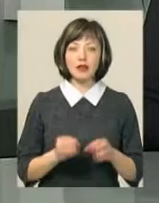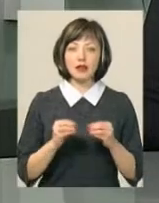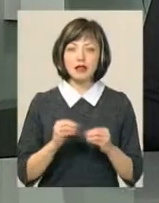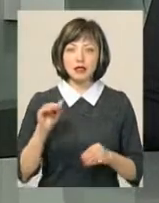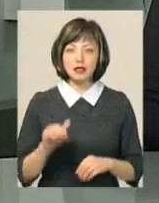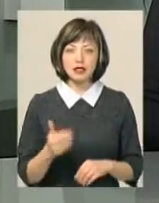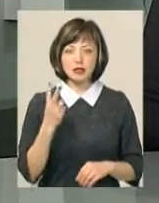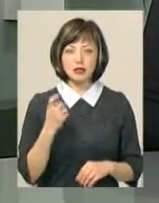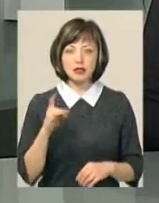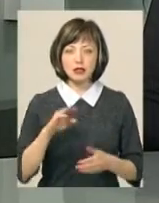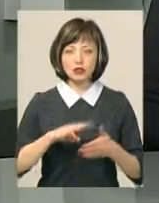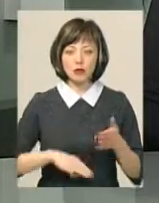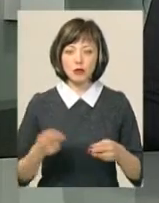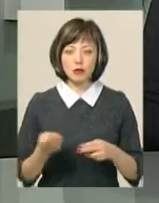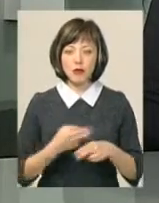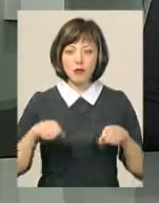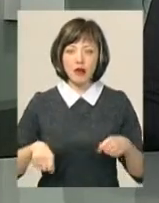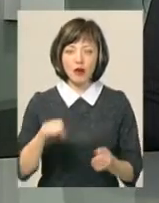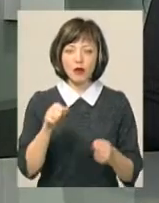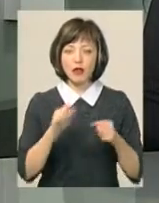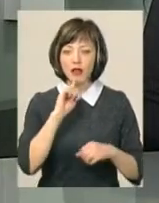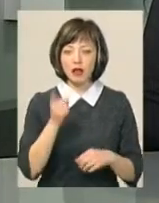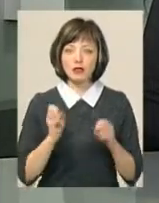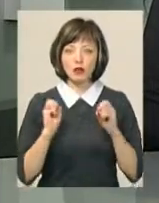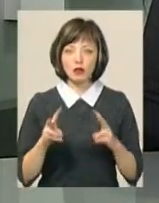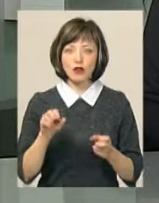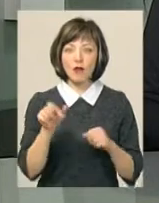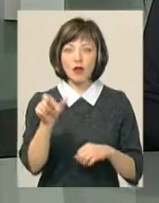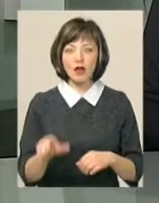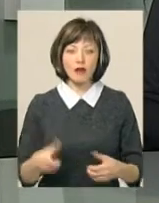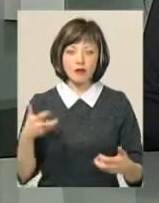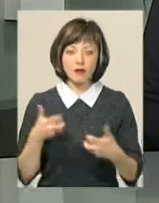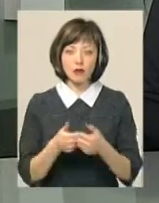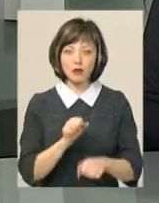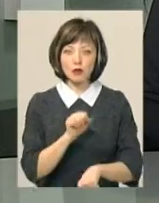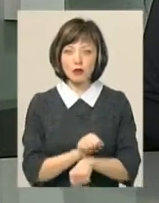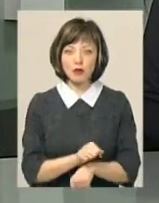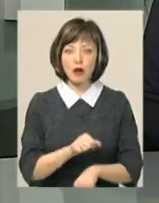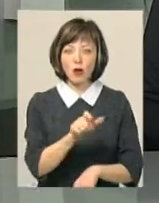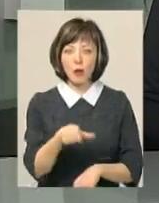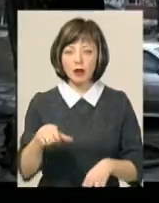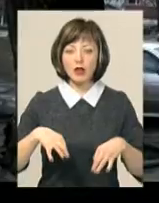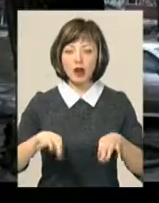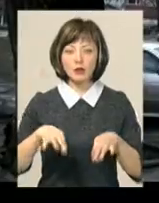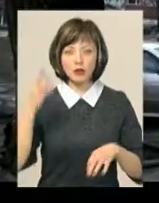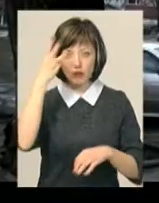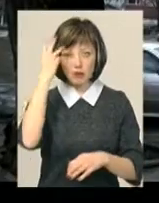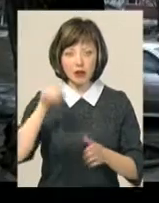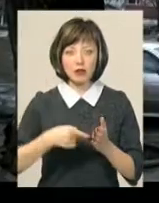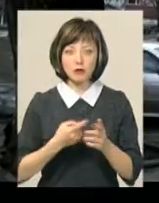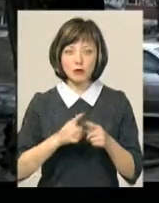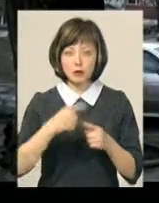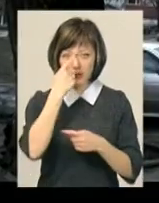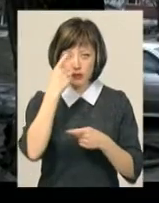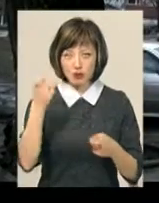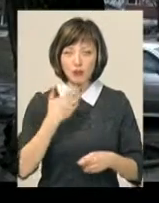10 200 гривень штрафу і позбавлення права кермування на рік загрожує водієві, який врізався в зупинку громадського транспорту в Хмельницькому. Про це повідомив